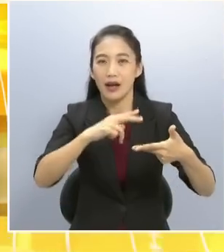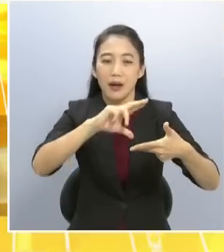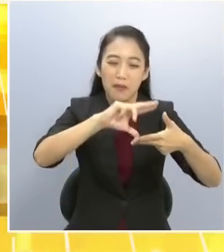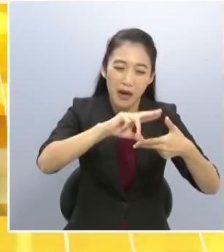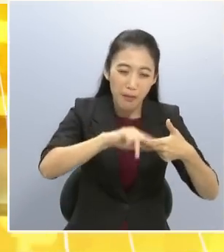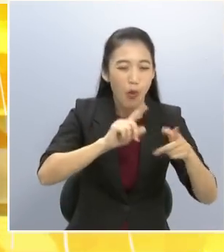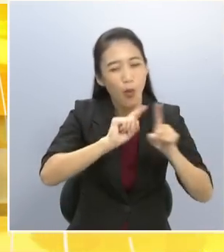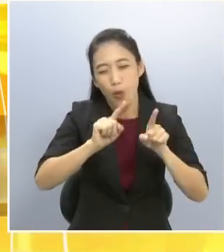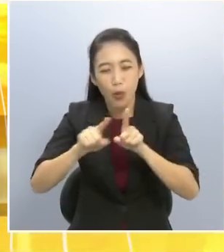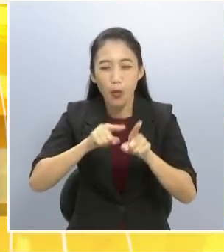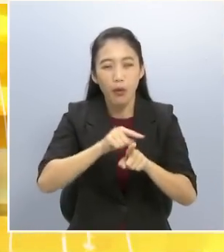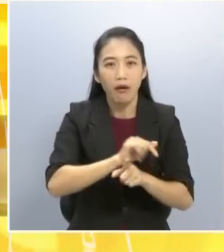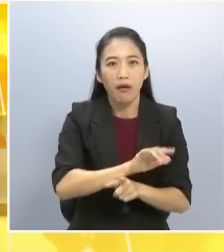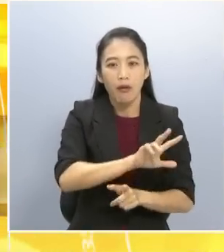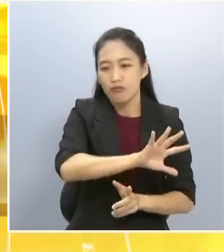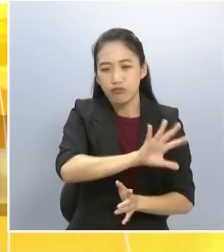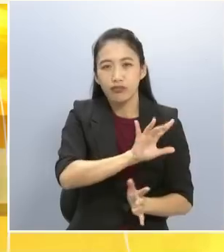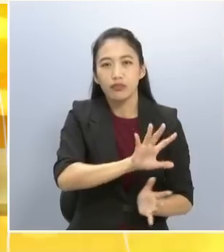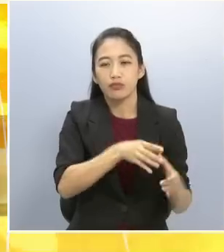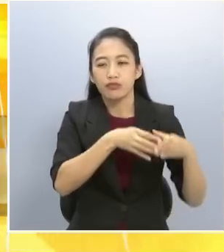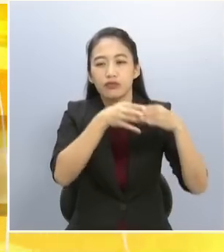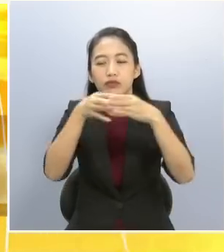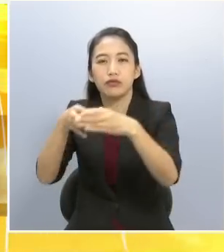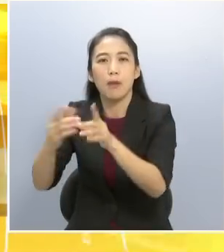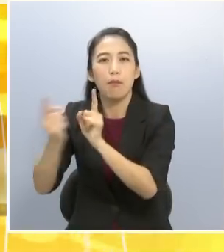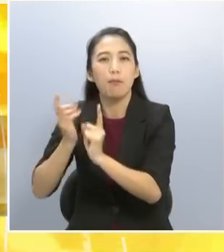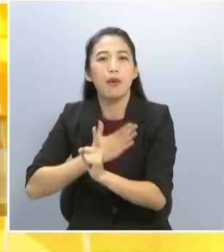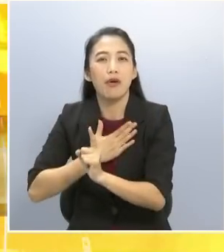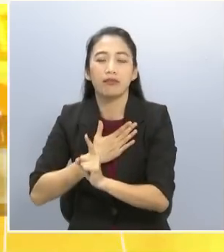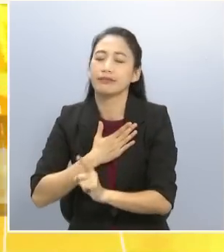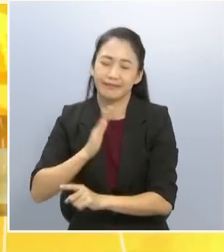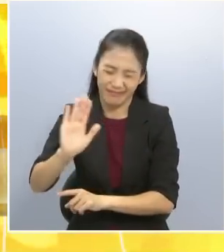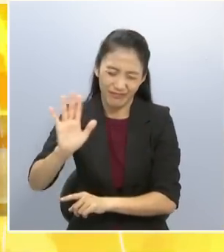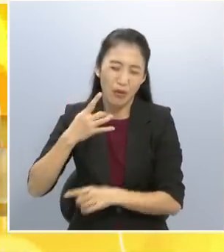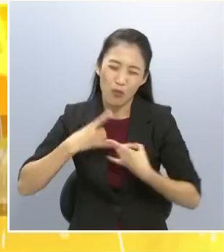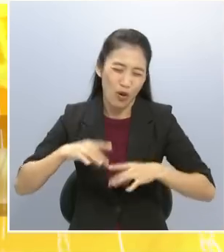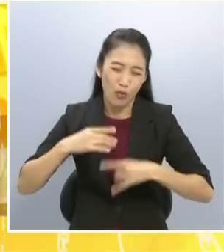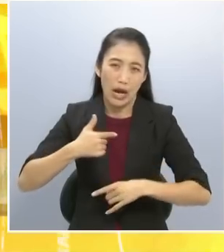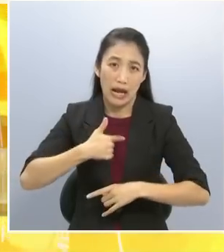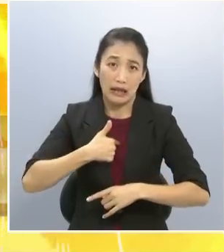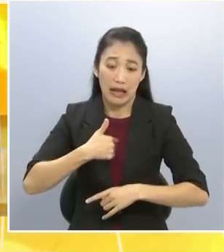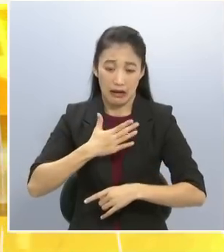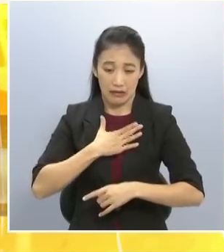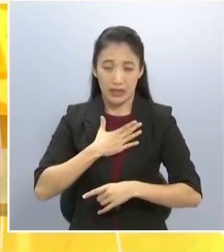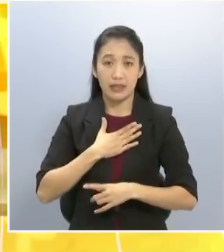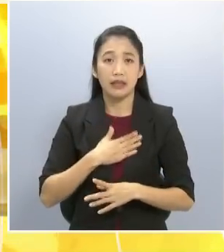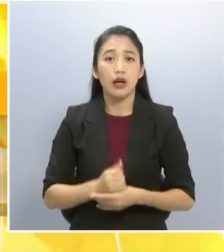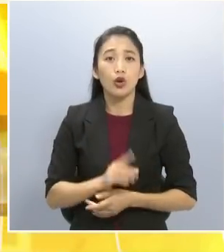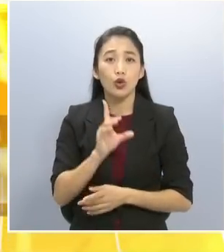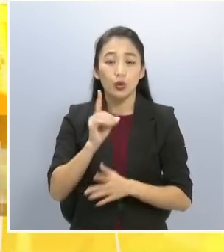หมดผมอยู่ดูไบครับจะเดินทางพรุ่งนี้ดึกๆยังไม่มีแพลนไปฮ่องกงครับ